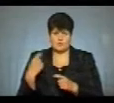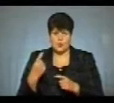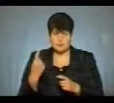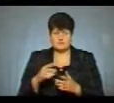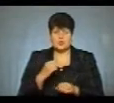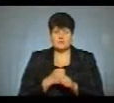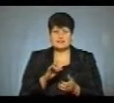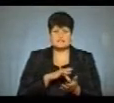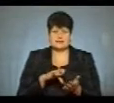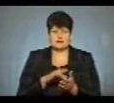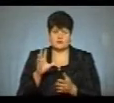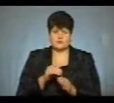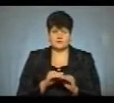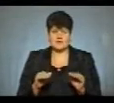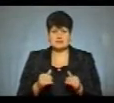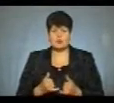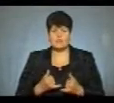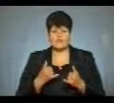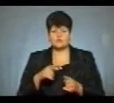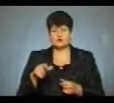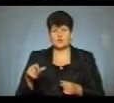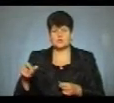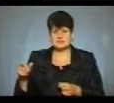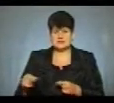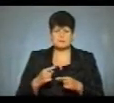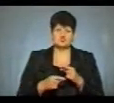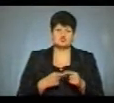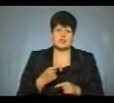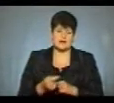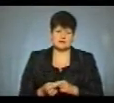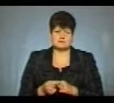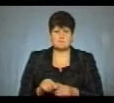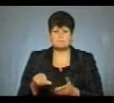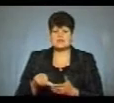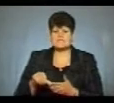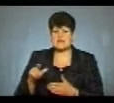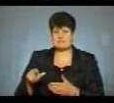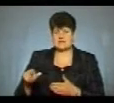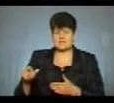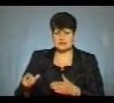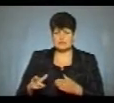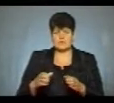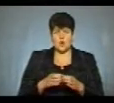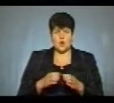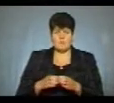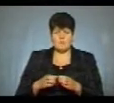рівні. І через уповноважених осіб, через представників громад,